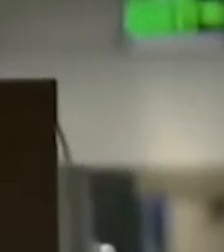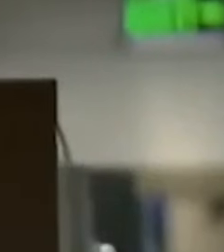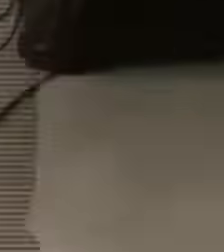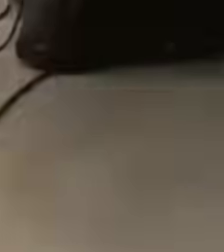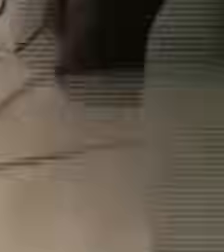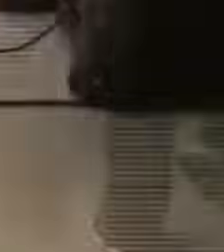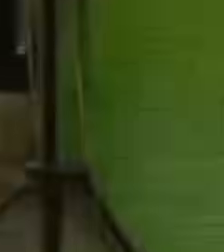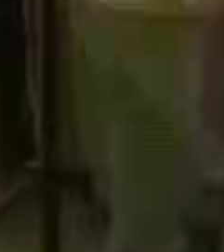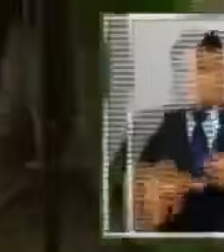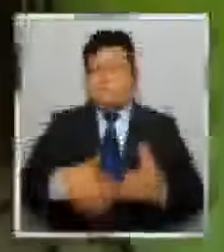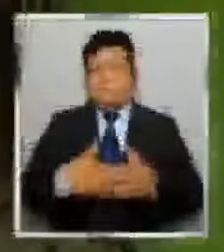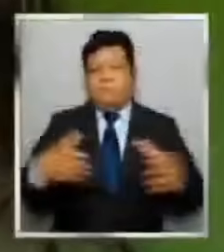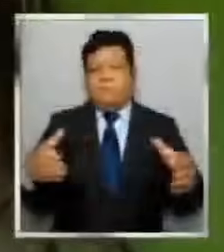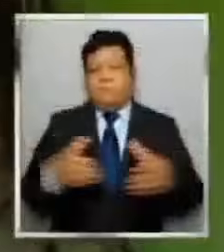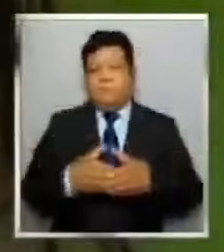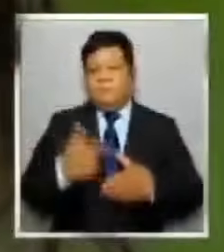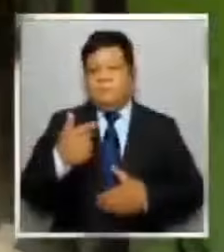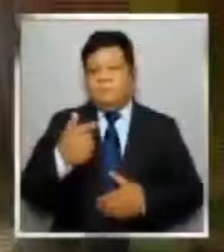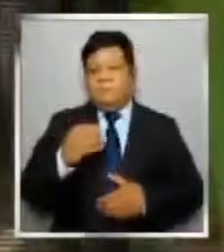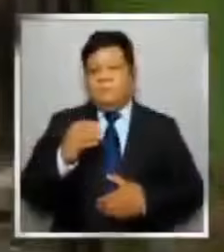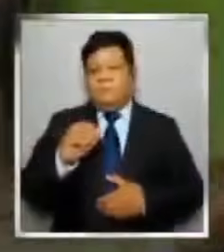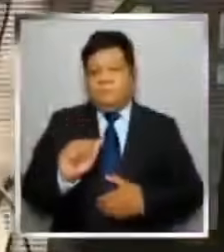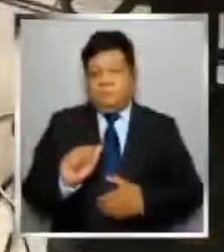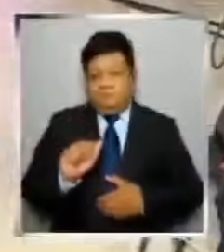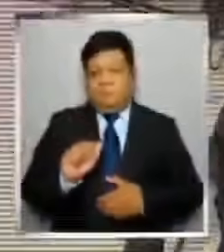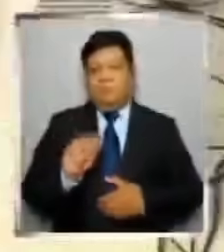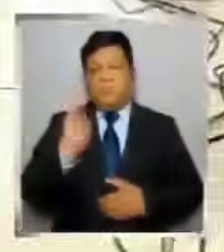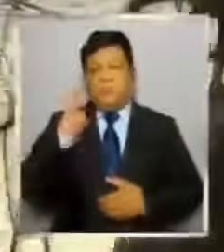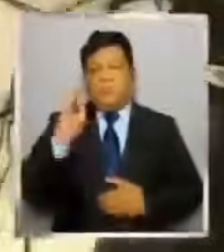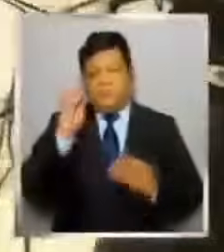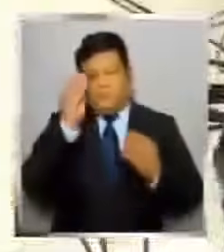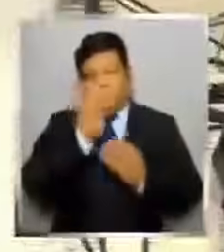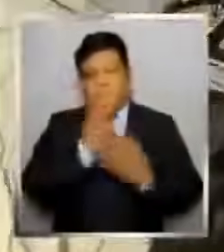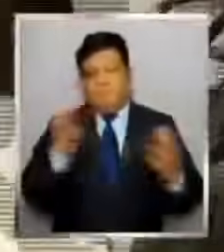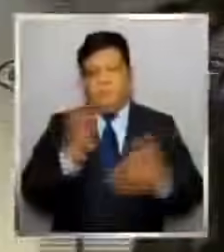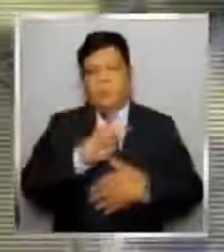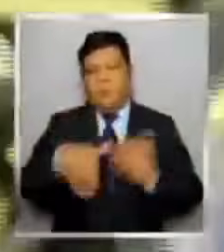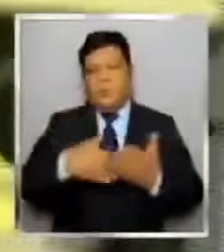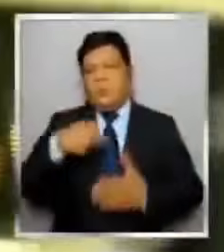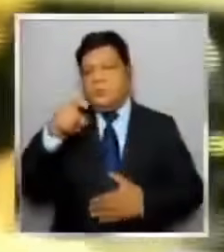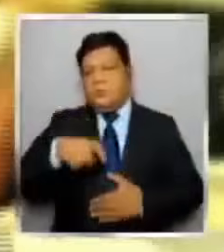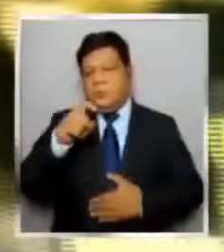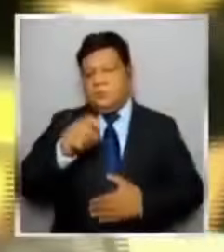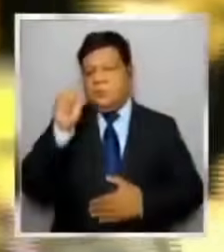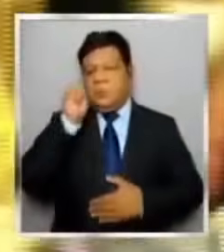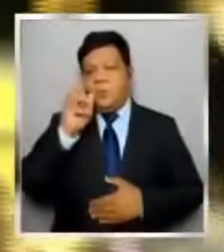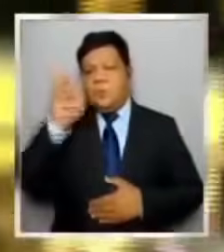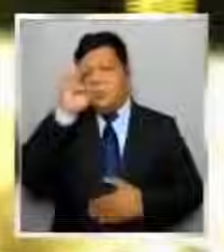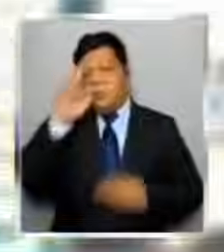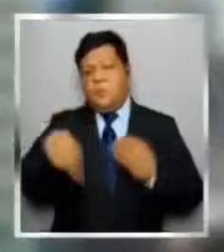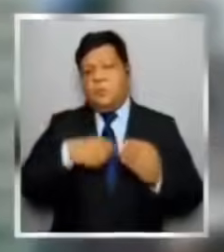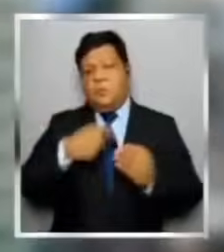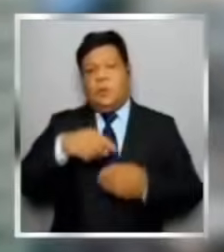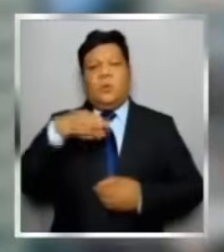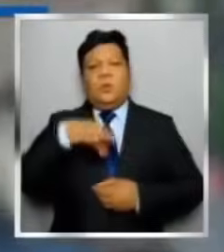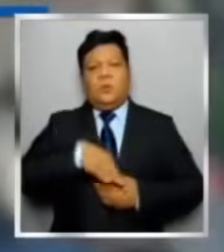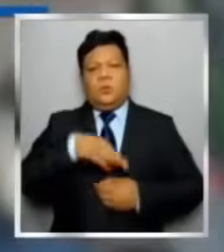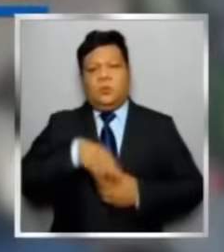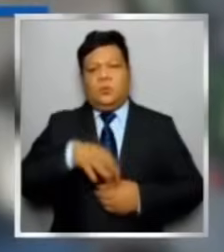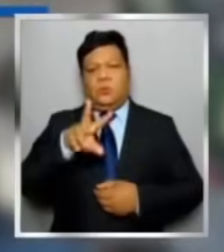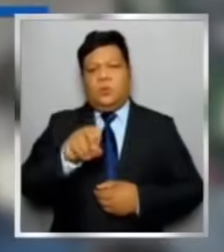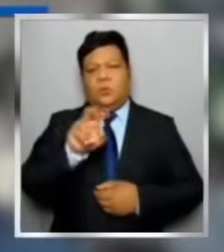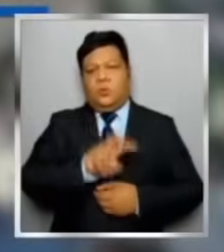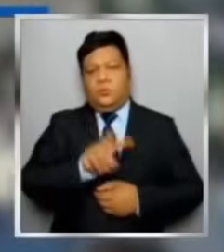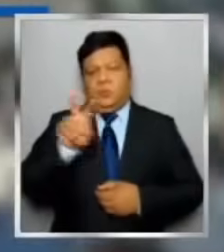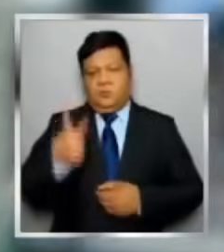ng GMA Network ang maghahatid sa inyo ng mga kailangan niyong malaman tungkol sa eleksyon 2022.